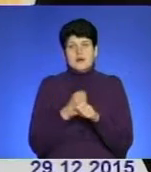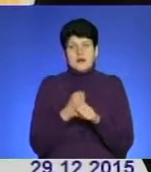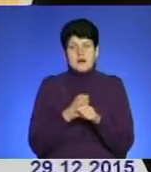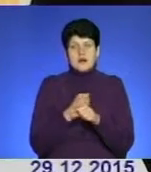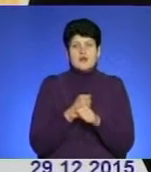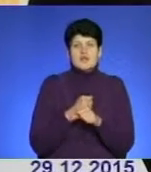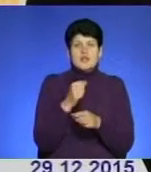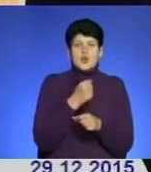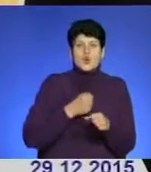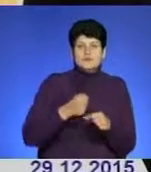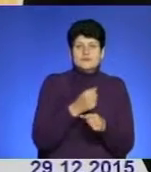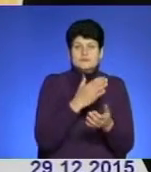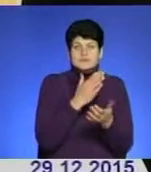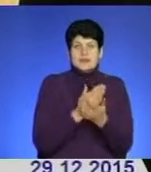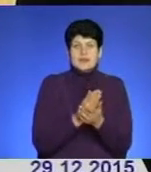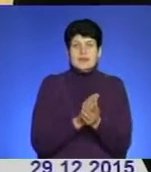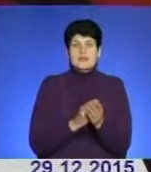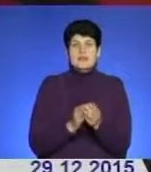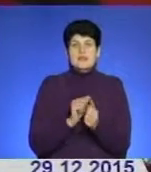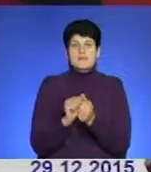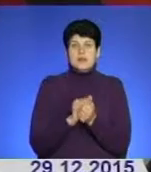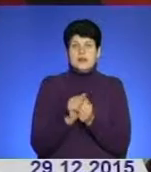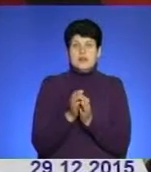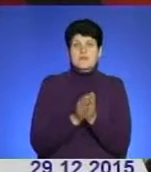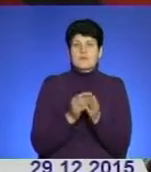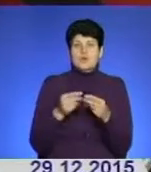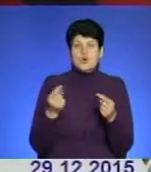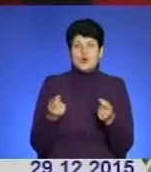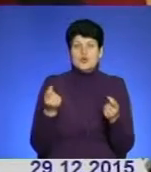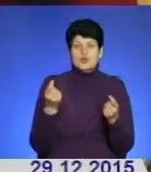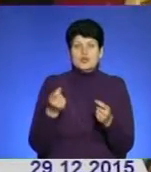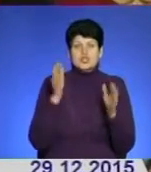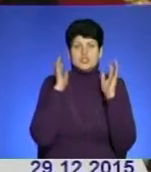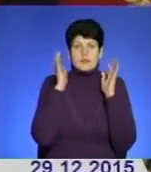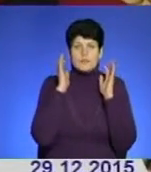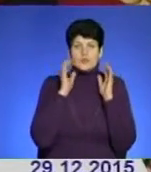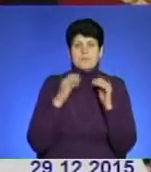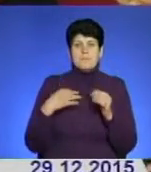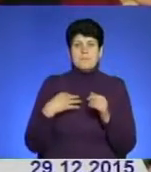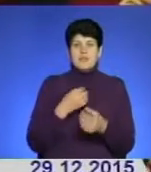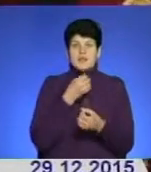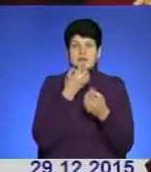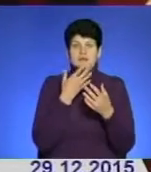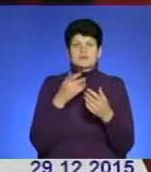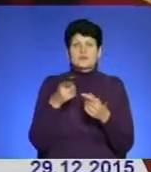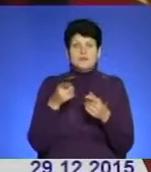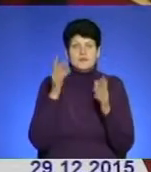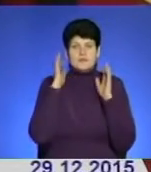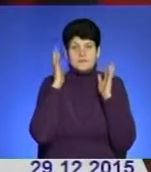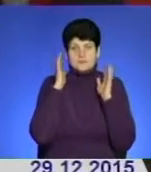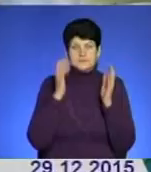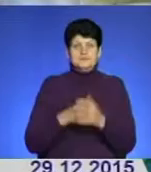якусь консерву, і пральний порошок, шампунь дуже гарний, білі квіти, щоб ви мили собі гарне